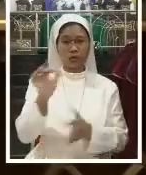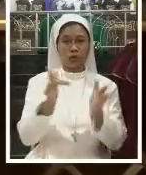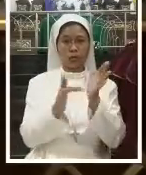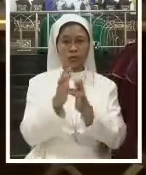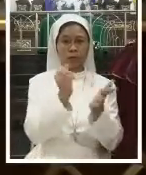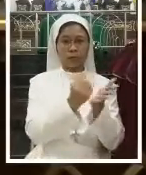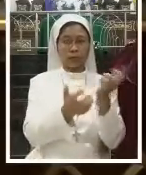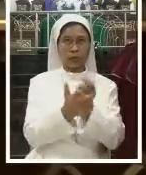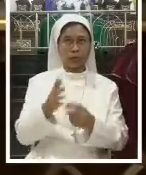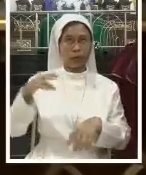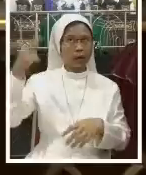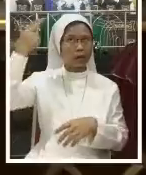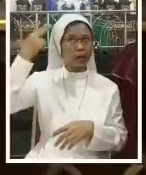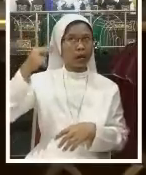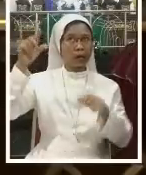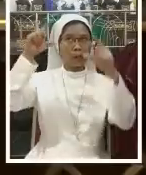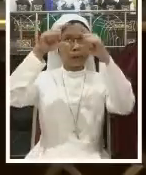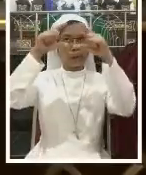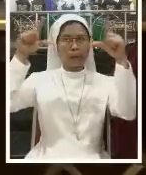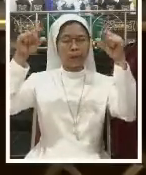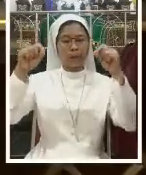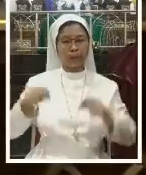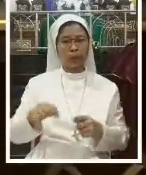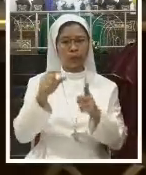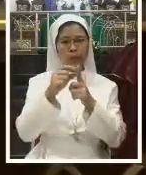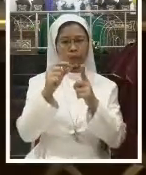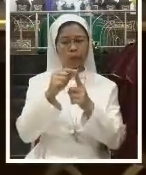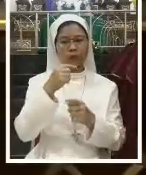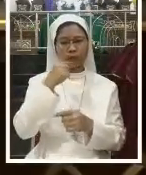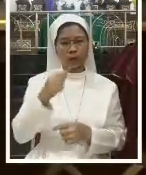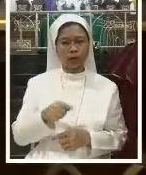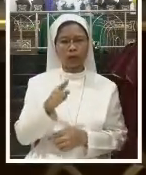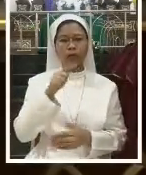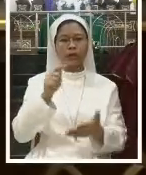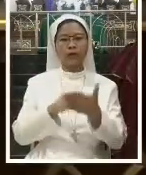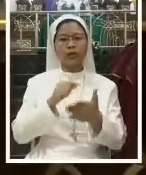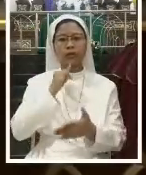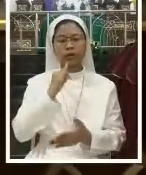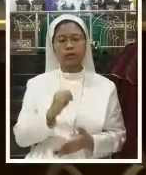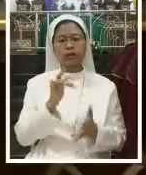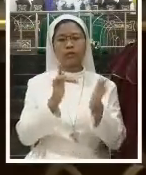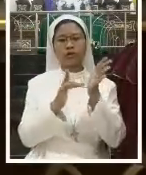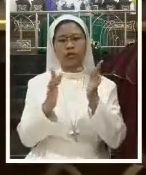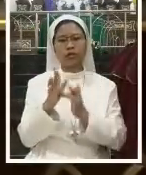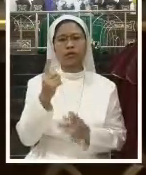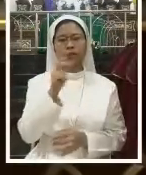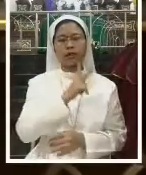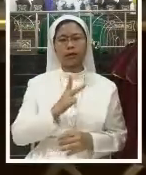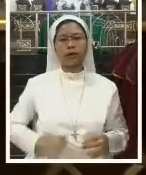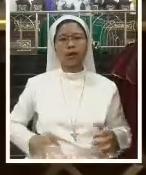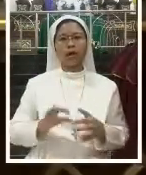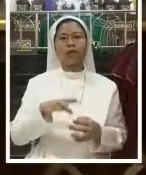ang isinurat na sumbong laban sa iya. Ini si Jesus ang hade kan mga